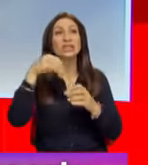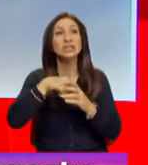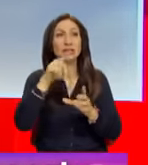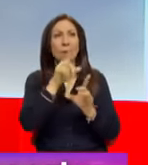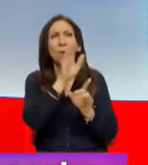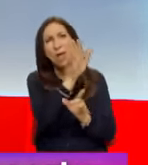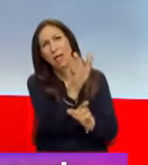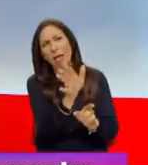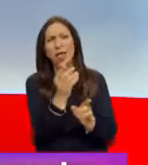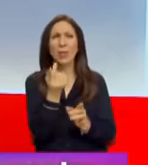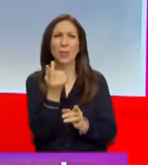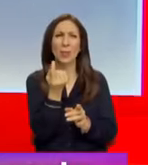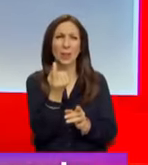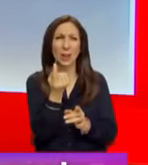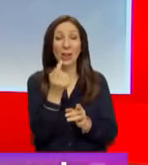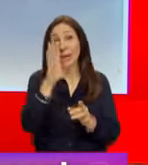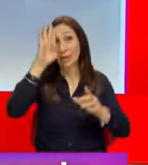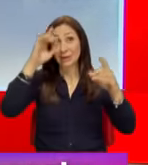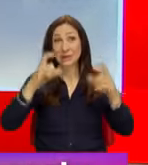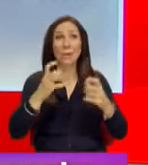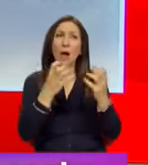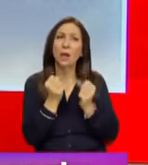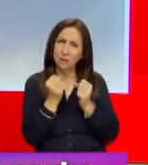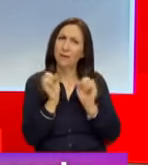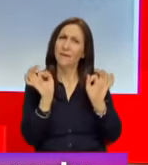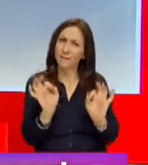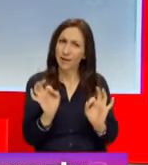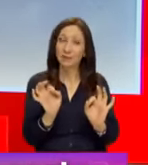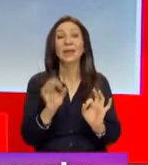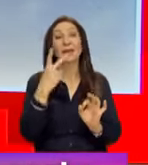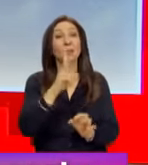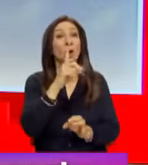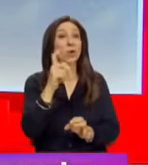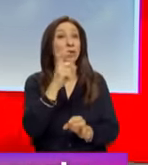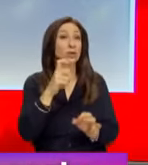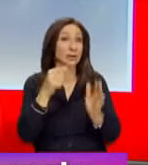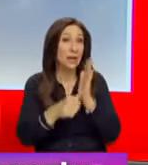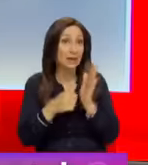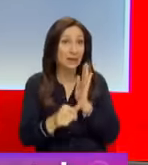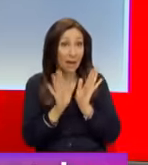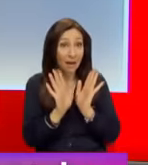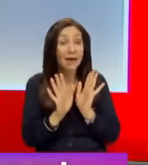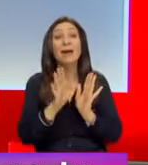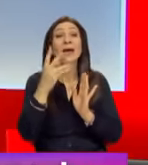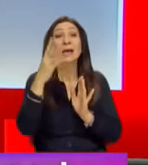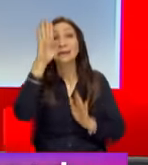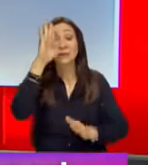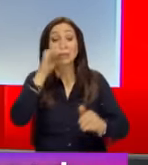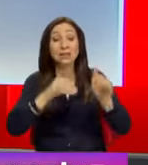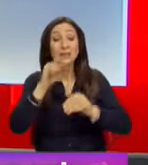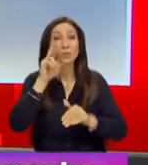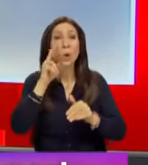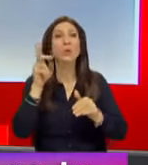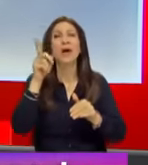bu şehirlerde alınmıştı. İstanbul alınmıştı. 2019 tarihinde İstanbul'un seçim sonucu